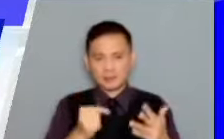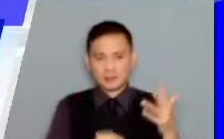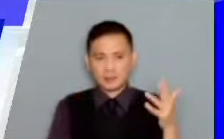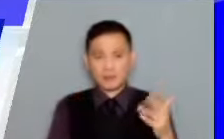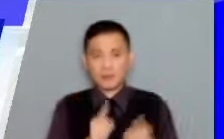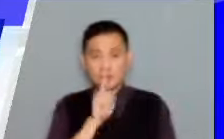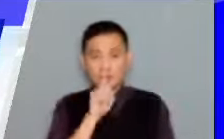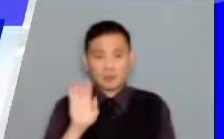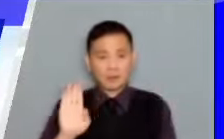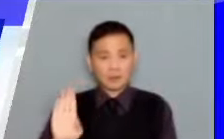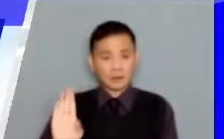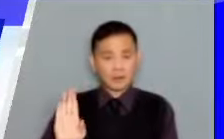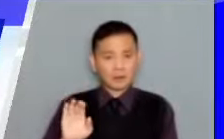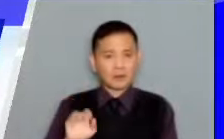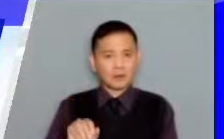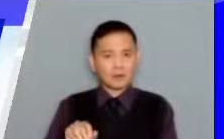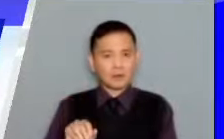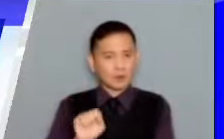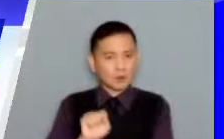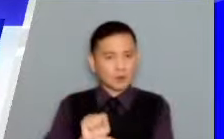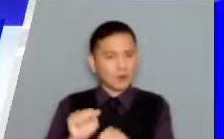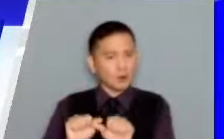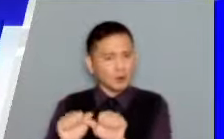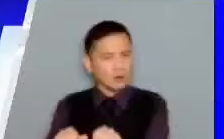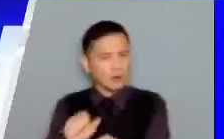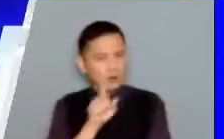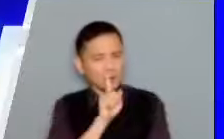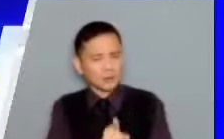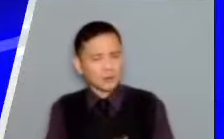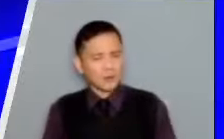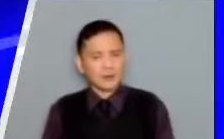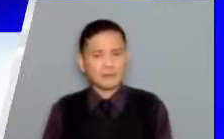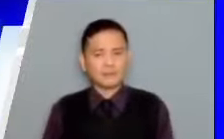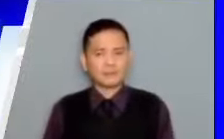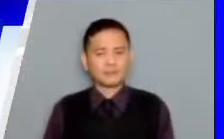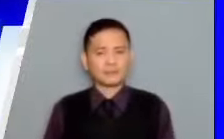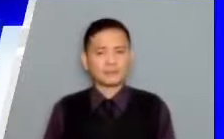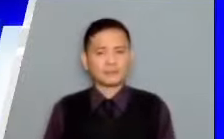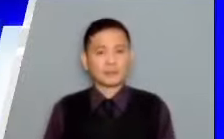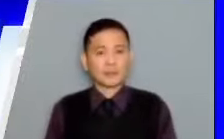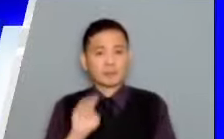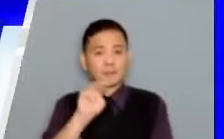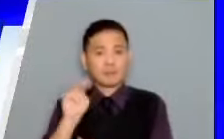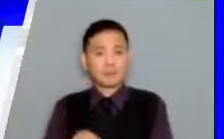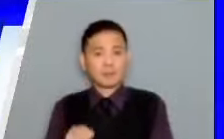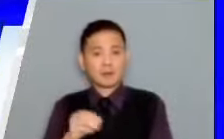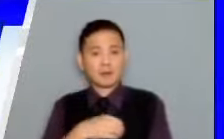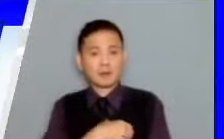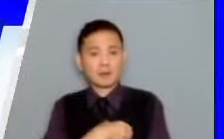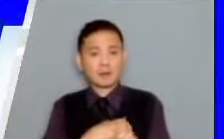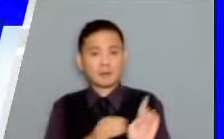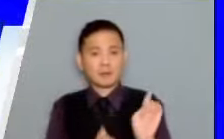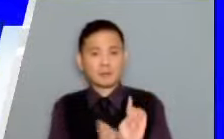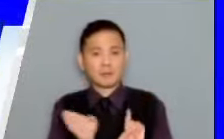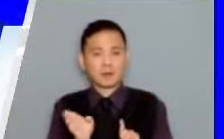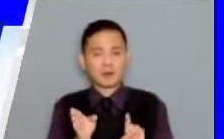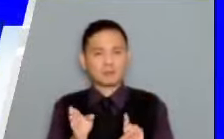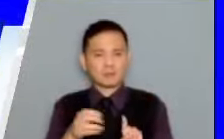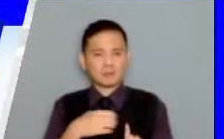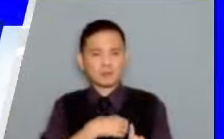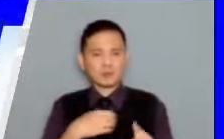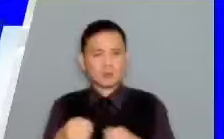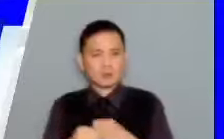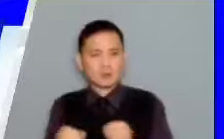pagtatrabaho sa kanilang update Hindi raw tinanggap ng Manila rtc branch 40 ang pag-atras ng kaanak ng anim na